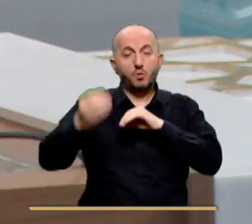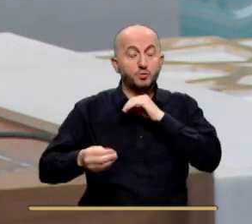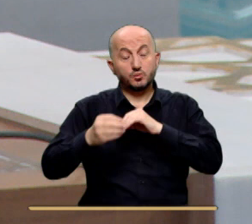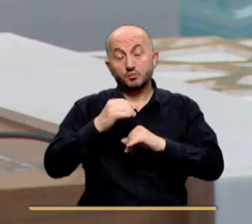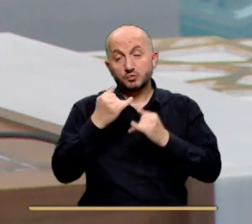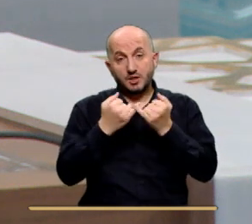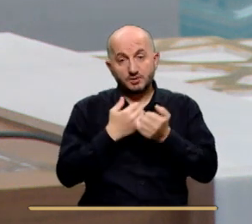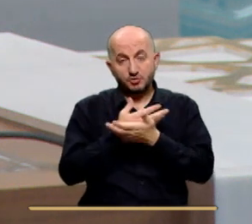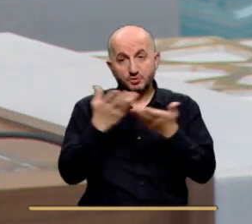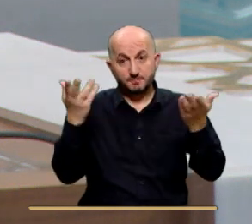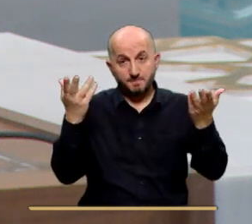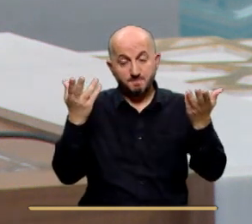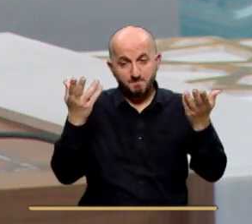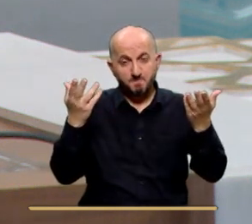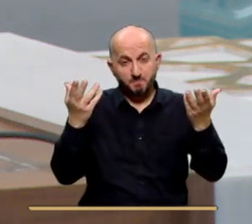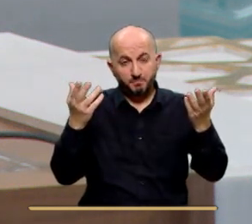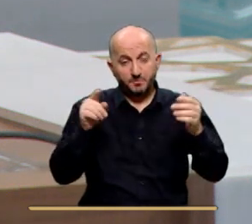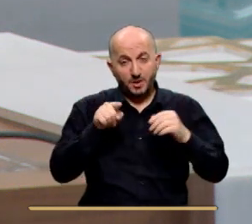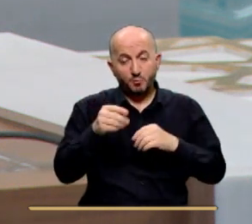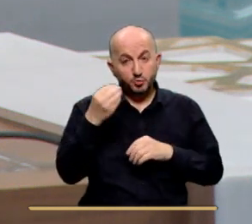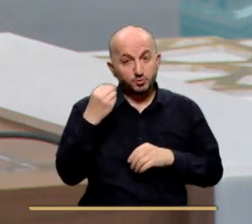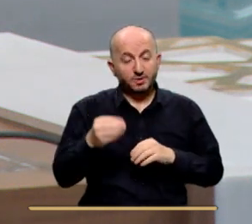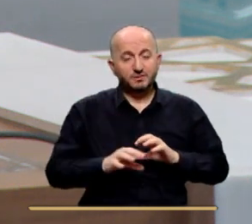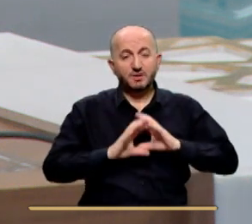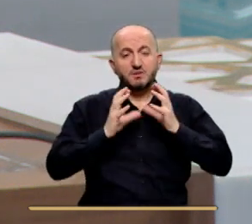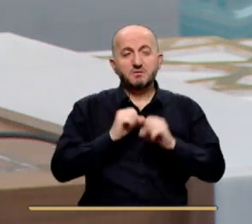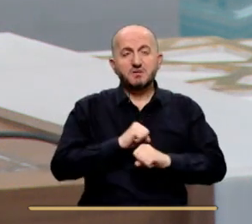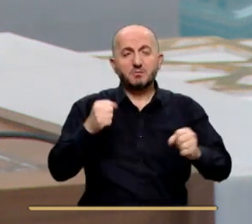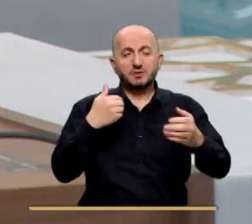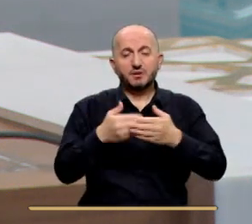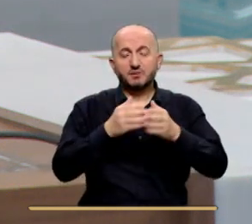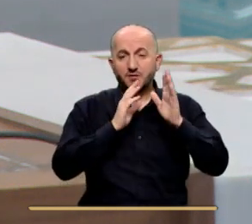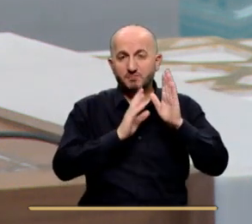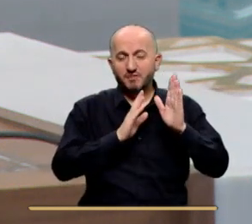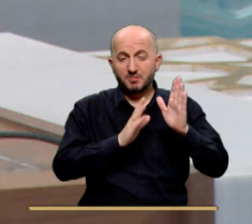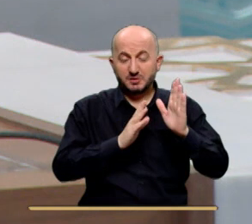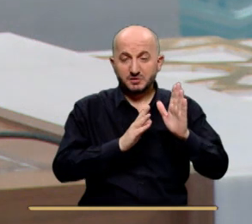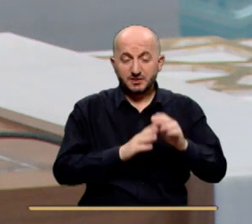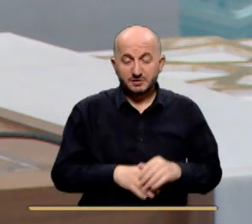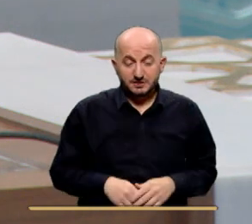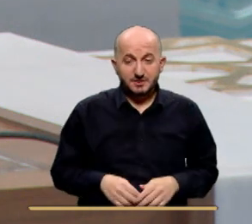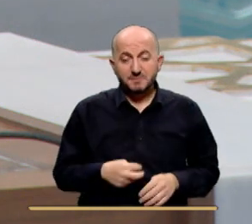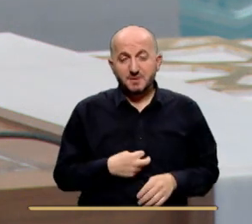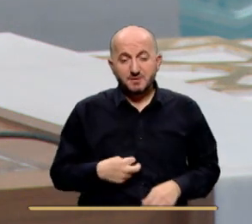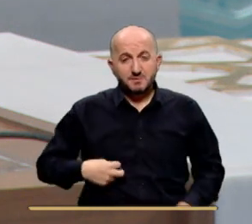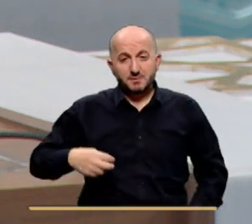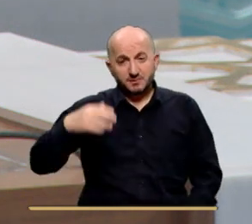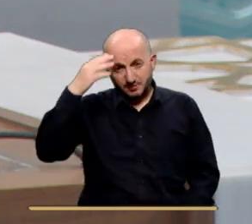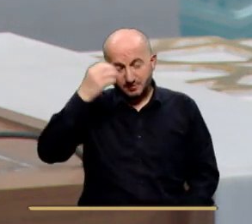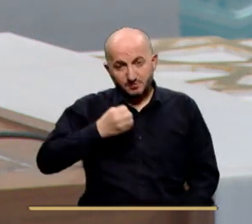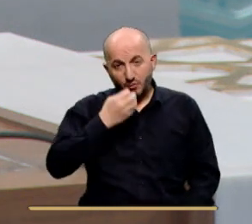oluşturmuştur kardeşlerim. Tabii bu güzellikler kıyamete kadar devam edecektir. Zira Peygamberimiz Hazreti